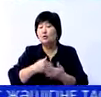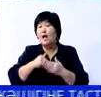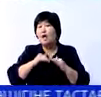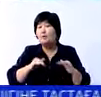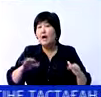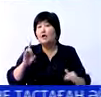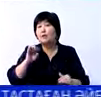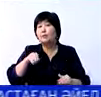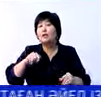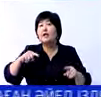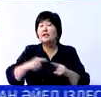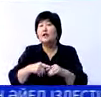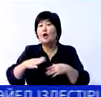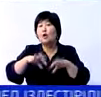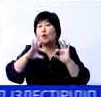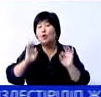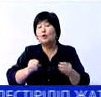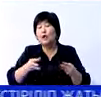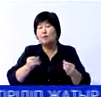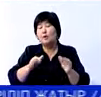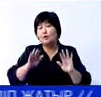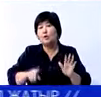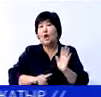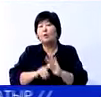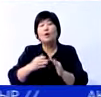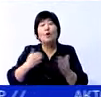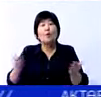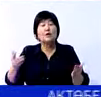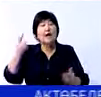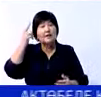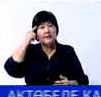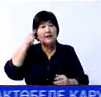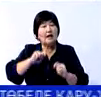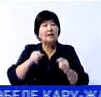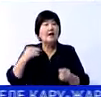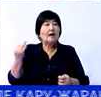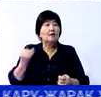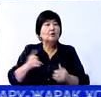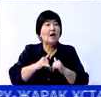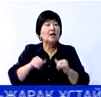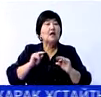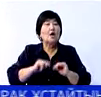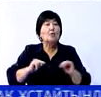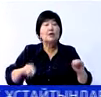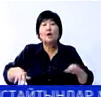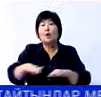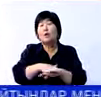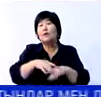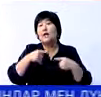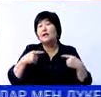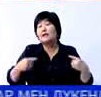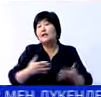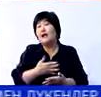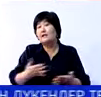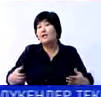балаларды робототехника мен қолөнерге баулу жұмыстары жолға қойылған. Олардың зейінін ашып, қызығушылығын ояту үшін педагогтар қауымы да түрлі